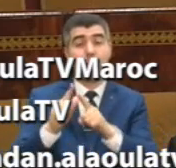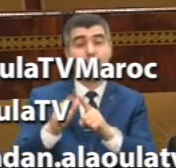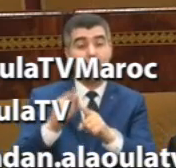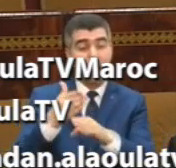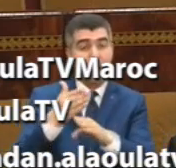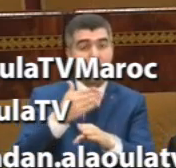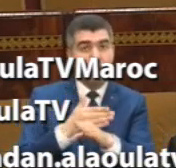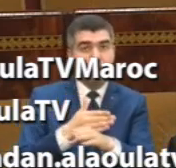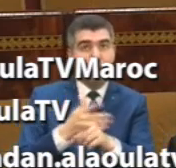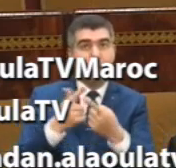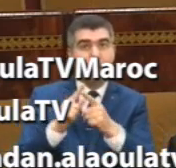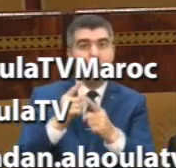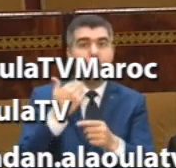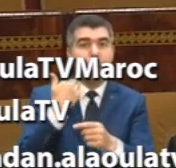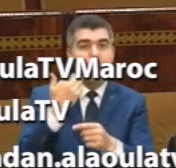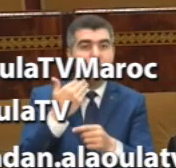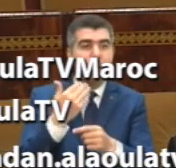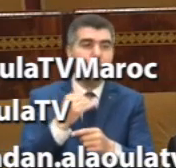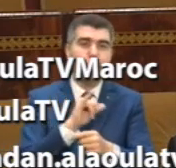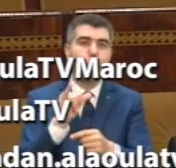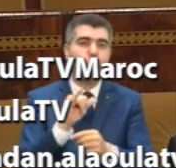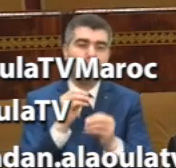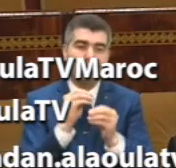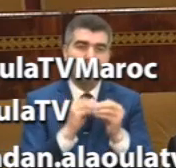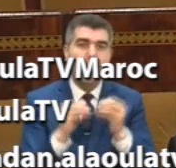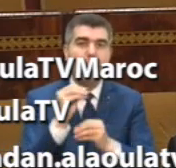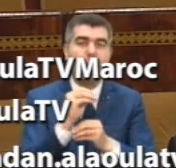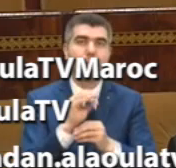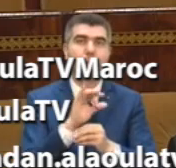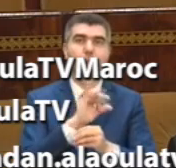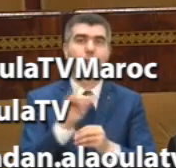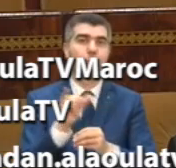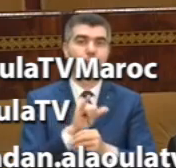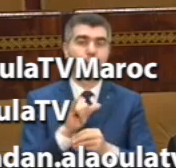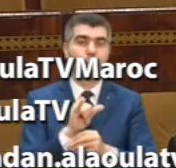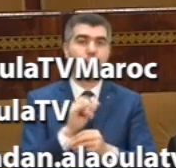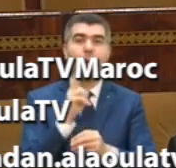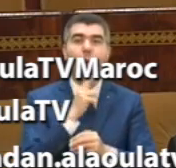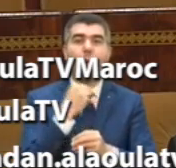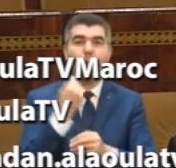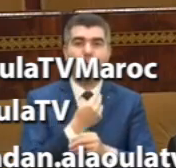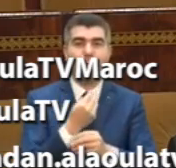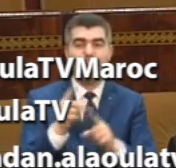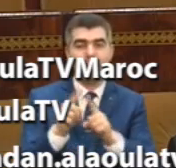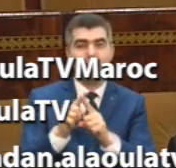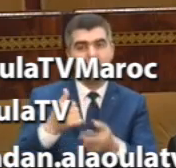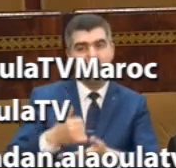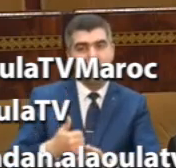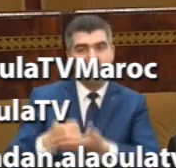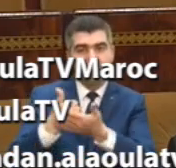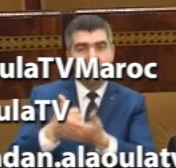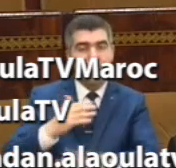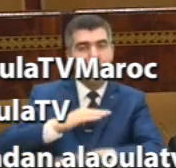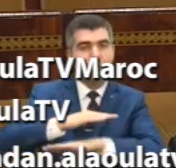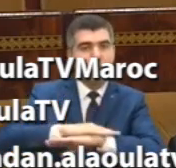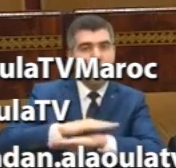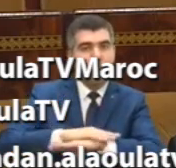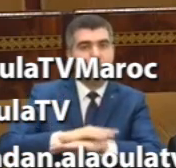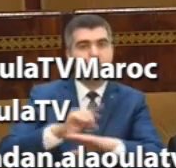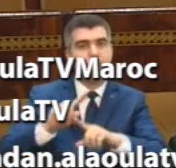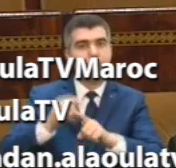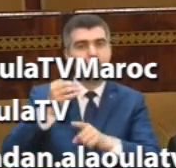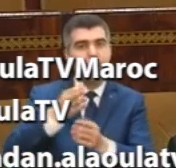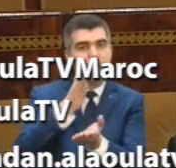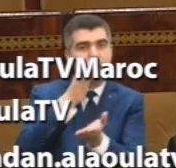الفساد، فتحصل هذا التحسن. ماذا خصصته الحكومة من موارد لإرساء وتتبع منظومات القيم ومقتضيات النزاهة التي جاءت